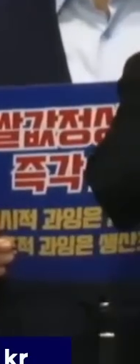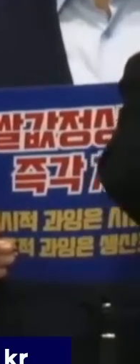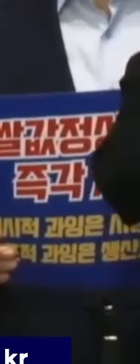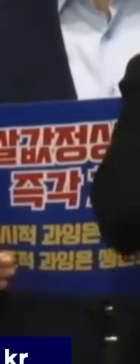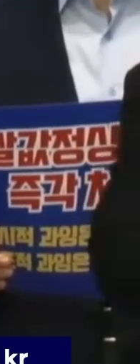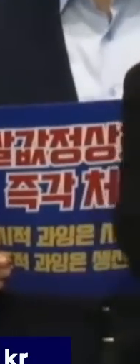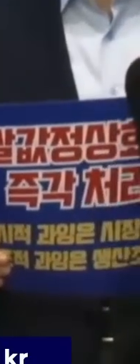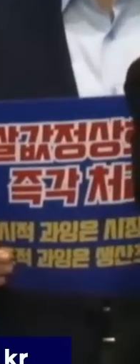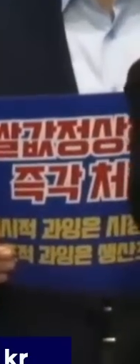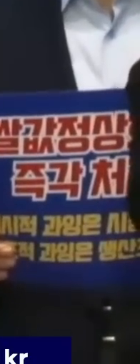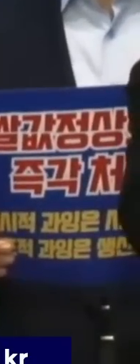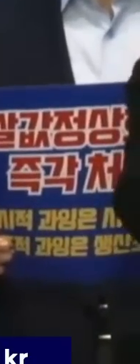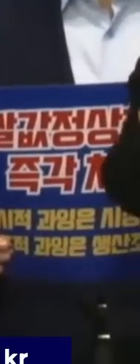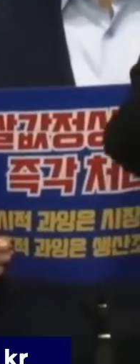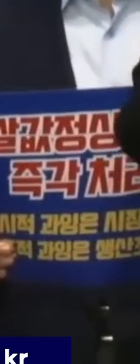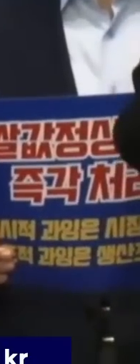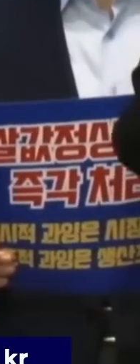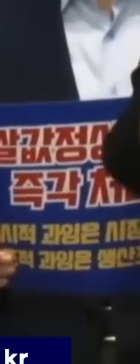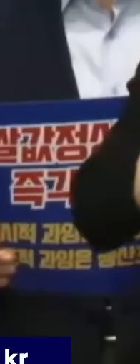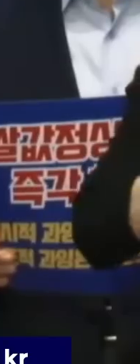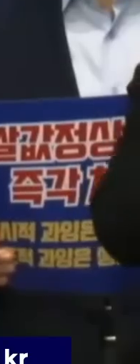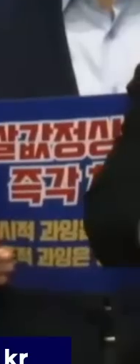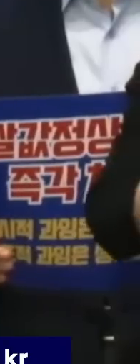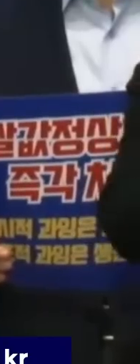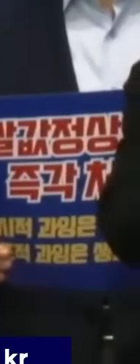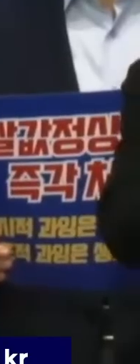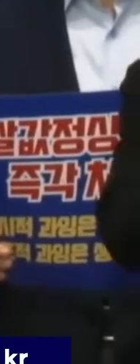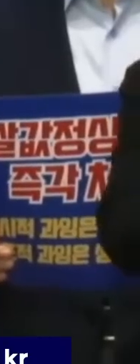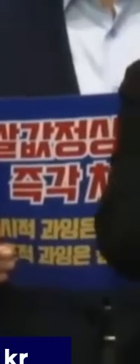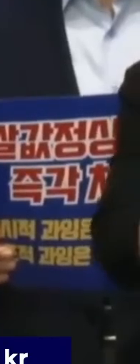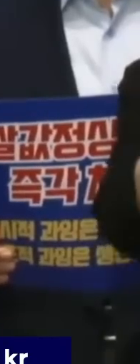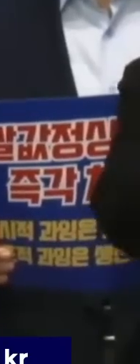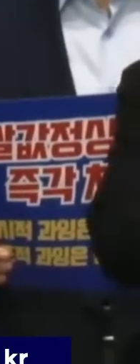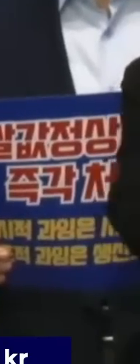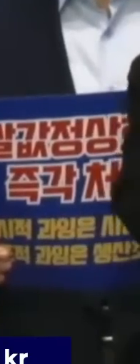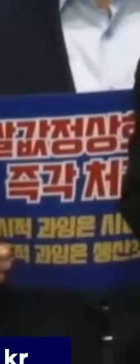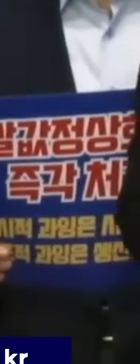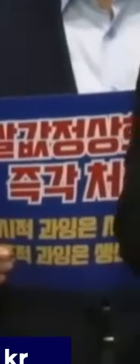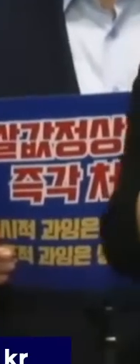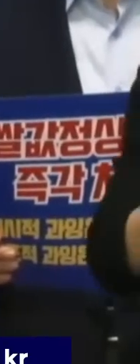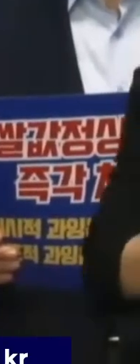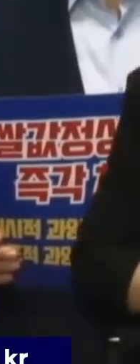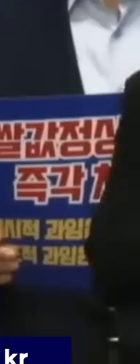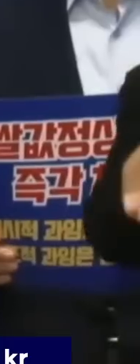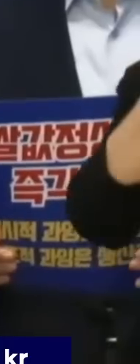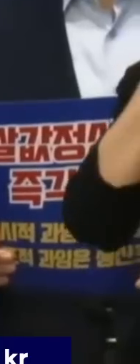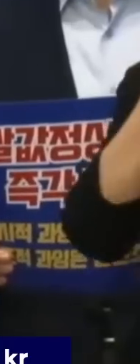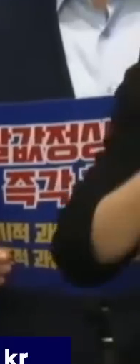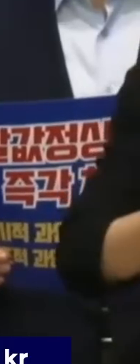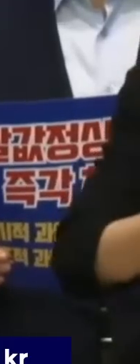쌀값 폭락에 대해서는 잔여 제공 물량과 신곡 초과 생산량을 더한 충분한 물량을 시장 격리로